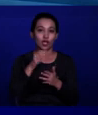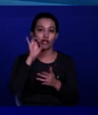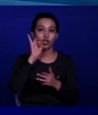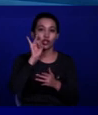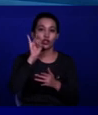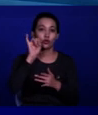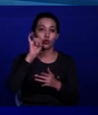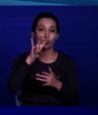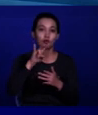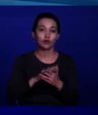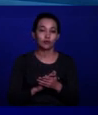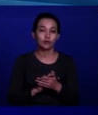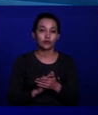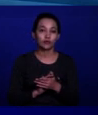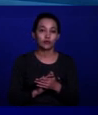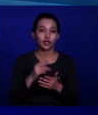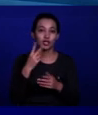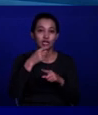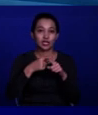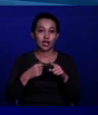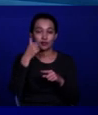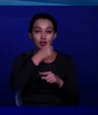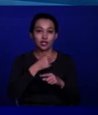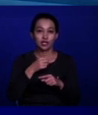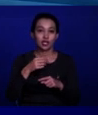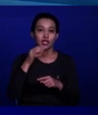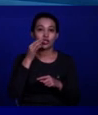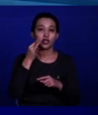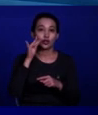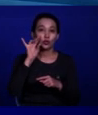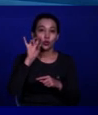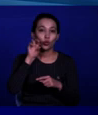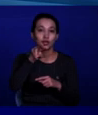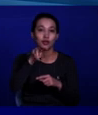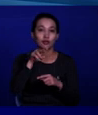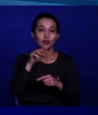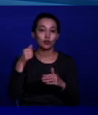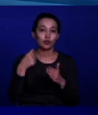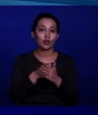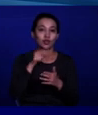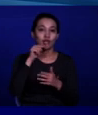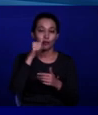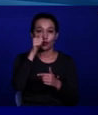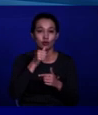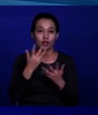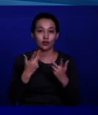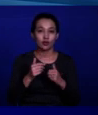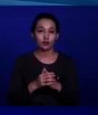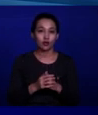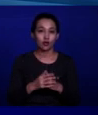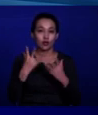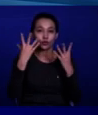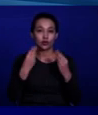esa iyul oyidan dekabr oyigacha bo'lgan oylar hisoblanadi. Va uning